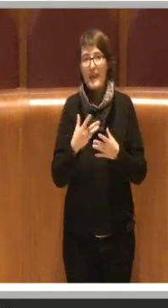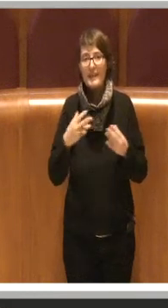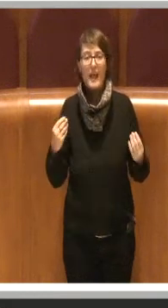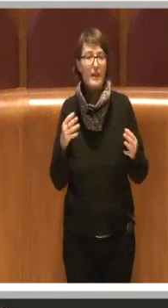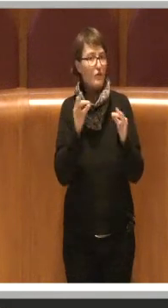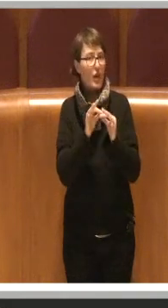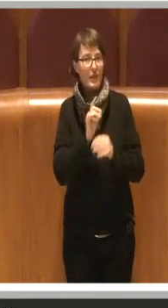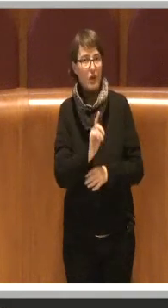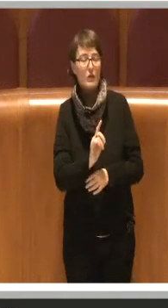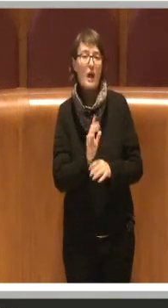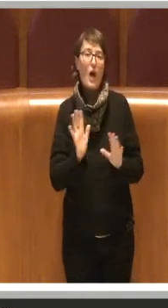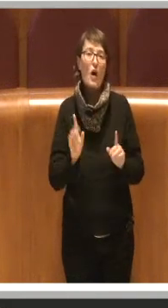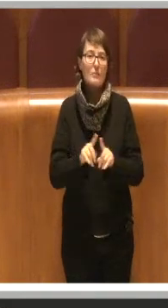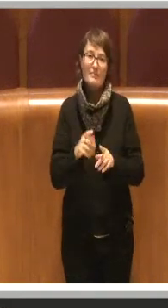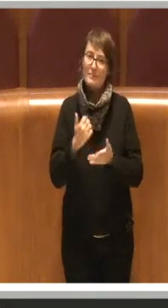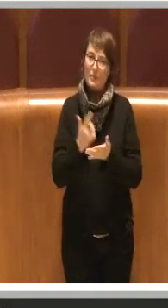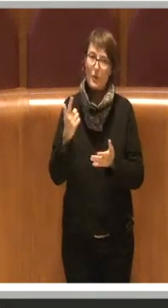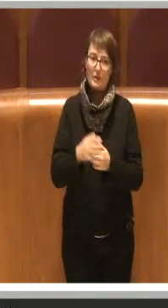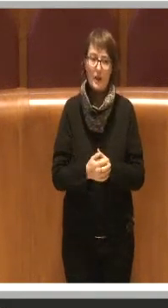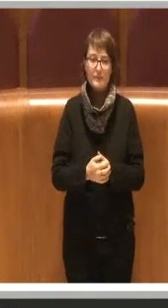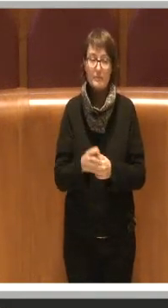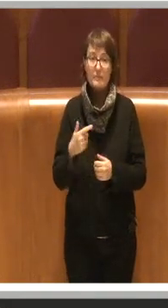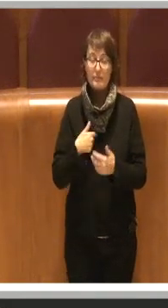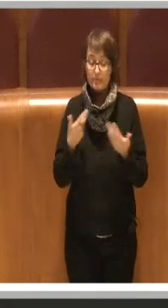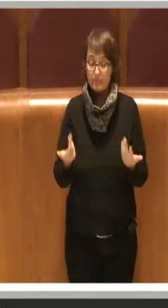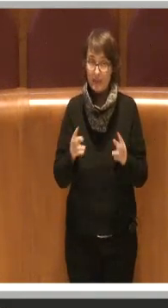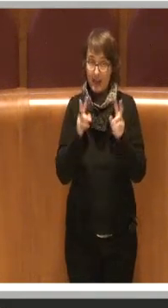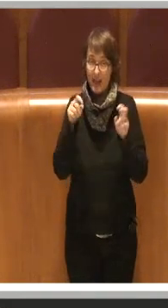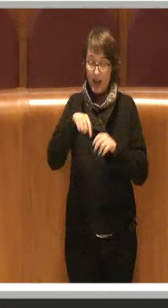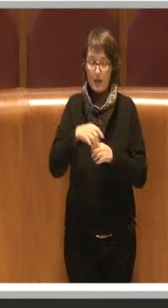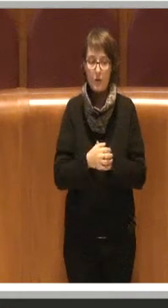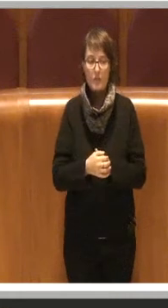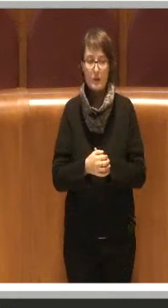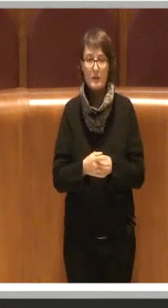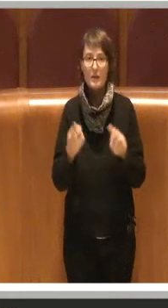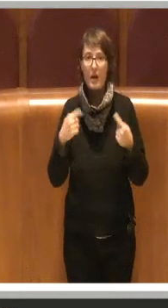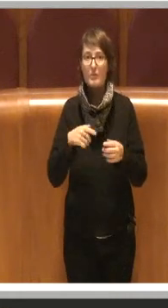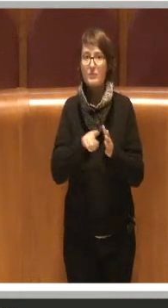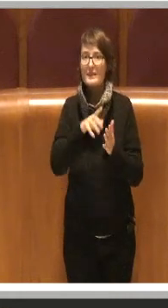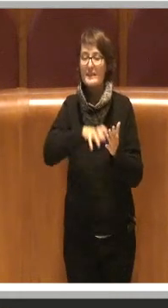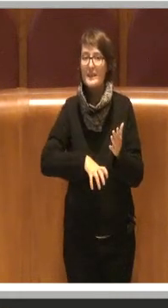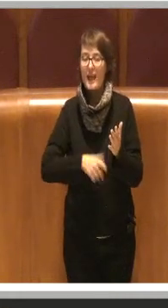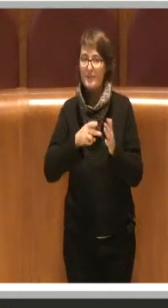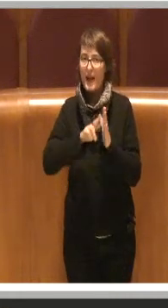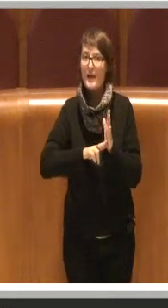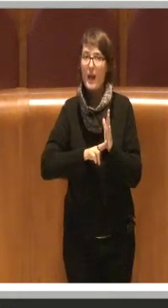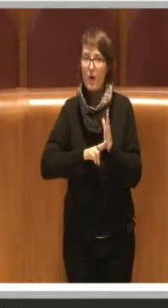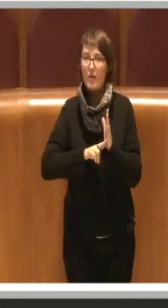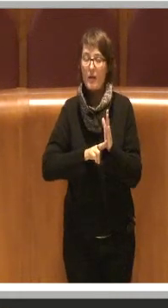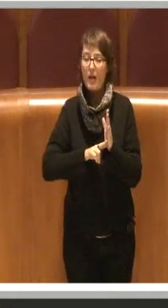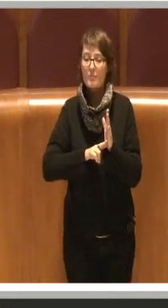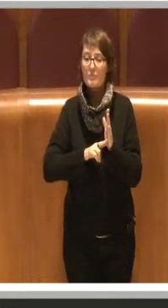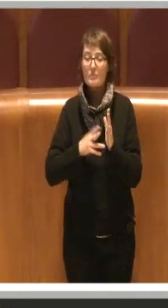però importante. Entrando nel merito della questione brevemente, questo è una delibera, un regolamento che è stato richiesto